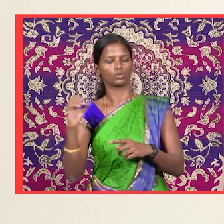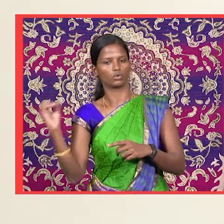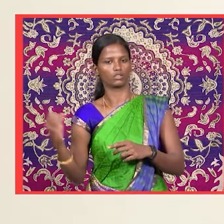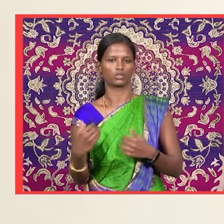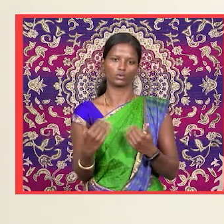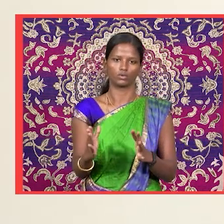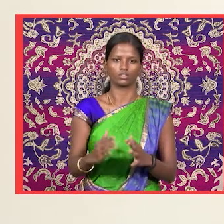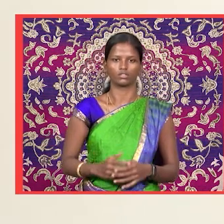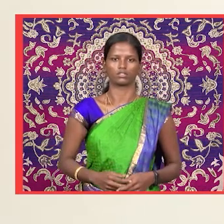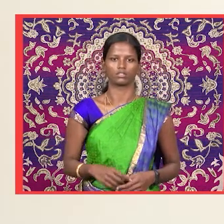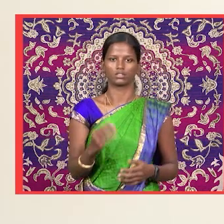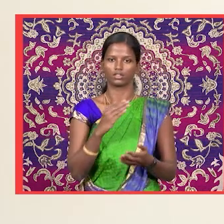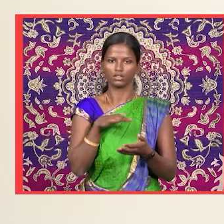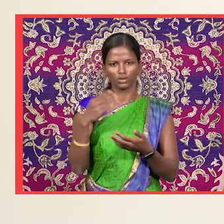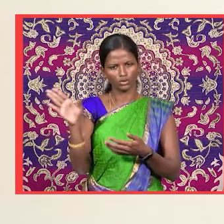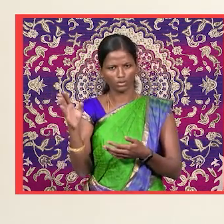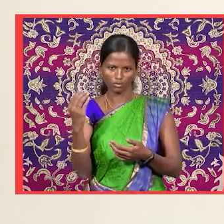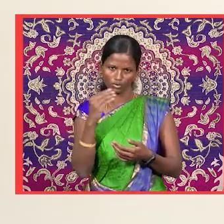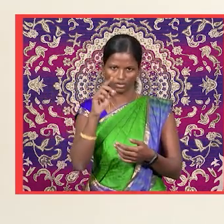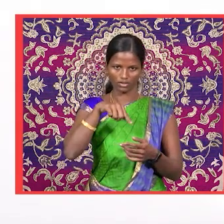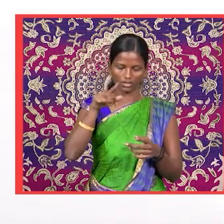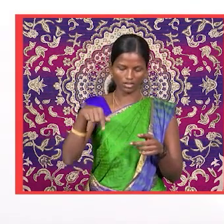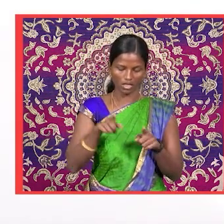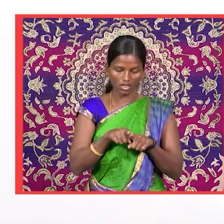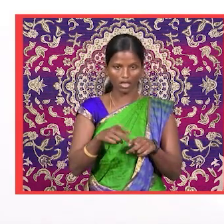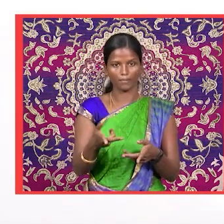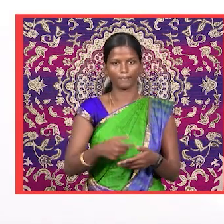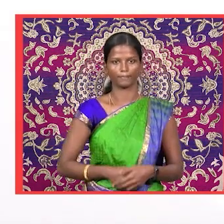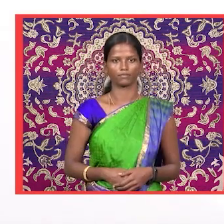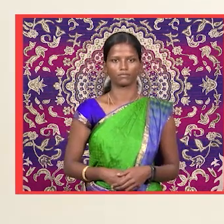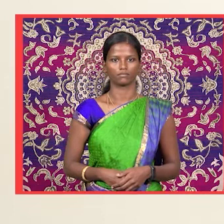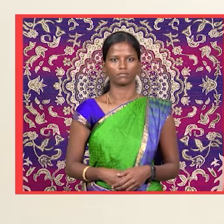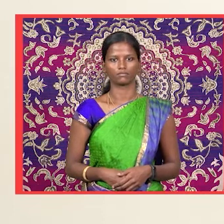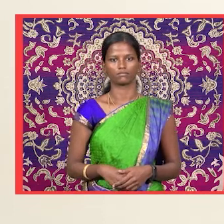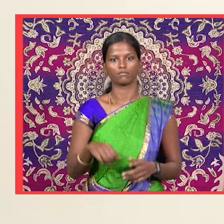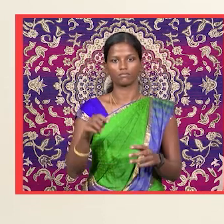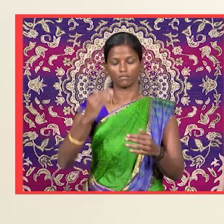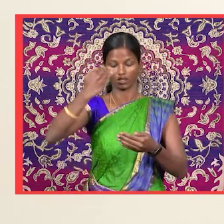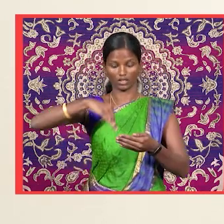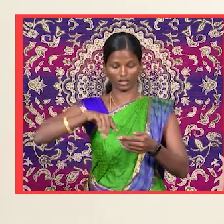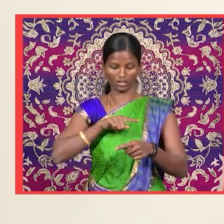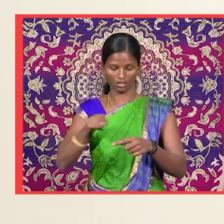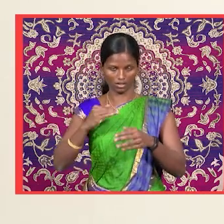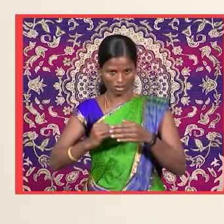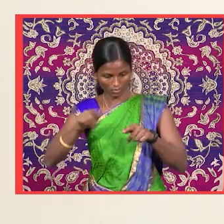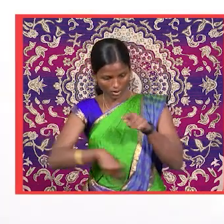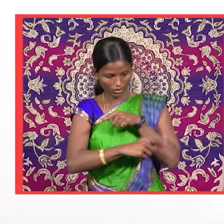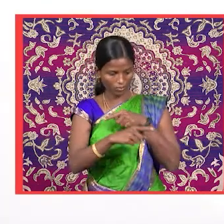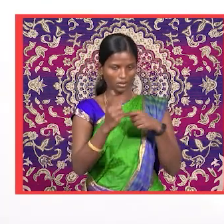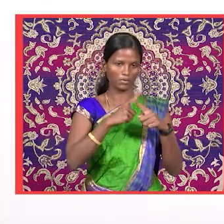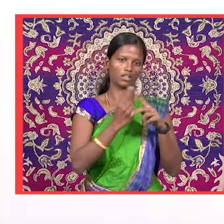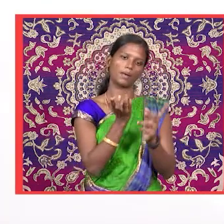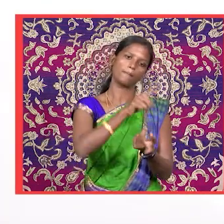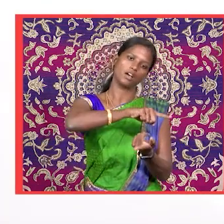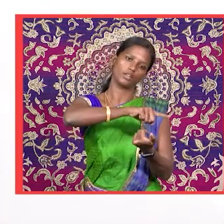ஸோ இந்த 2 0 இந்த 2 0 கேன்சல் பண்ணிடுறோம். பகுதியில் இருக்கக்கூடிய 2 இடது புறம் வரும்பொழுது